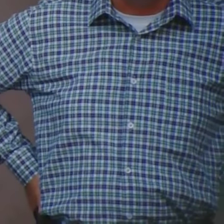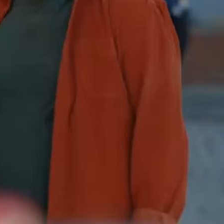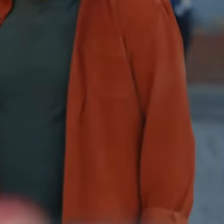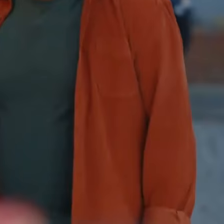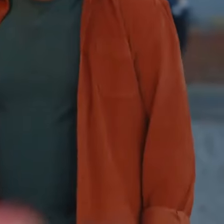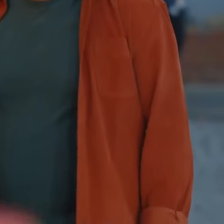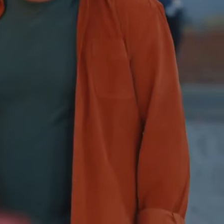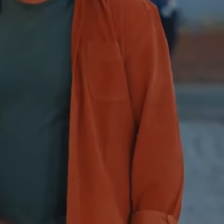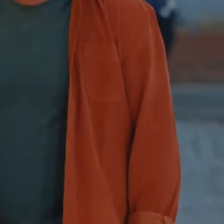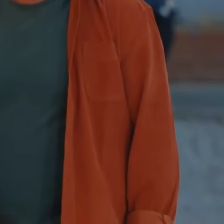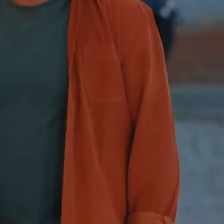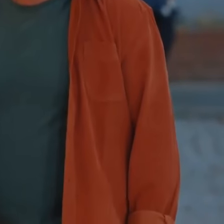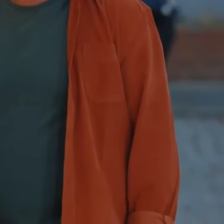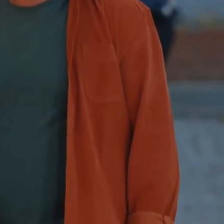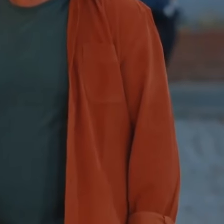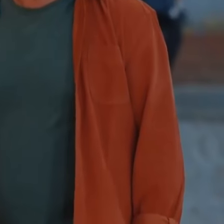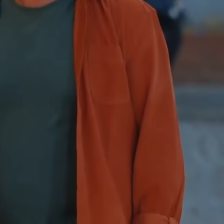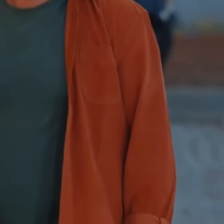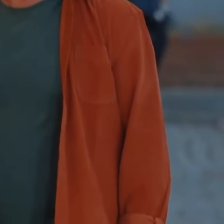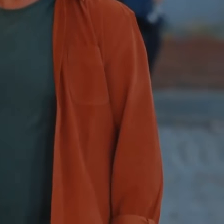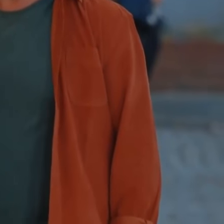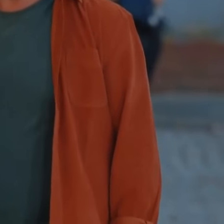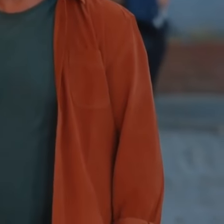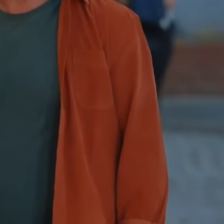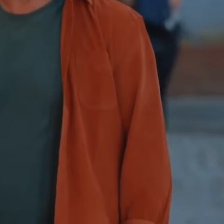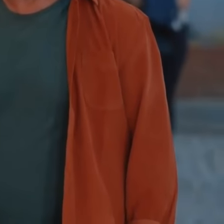İleriye doğru elini atarak gülmeye devam etti.